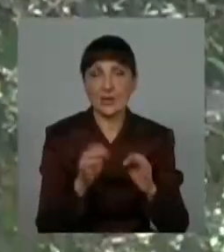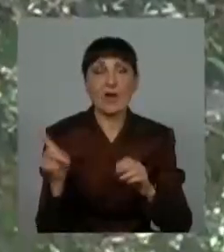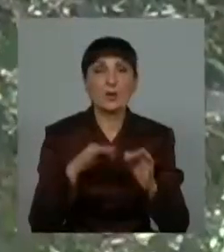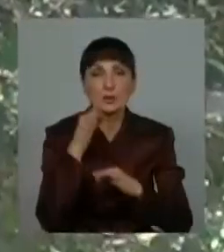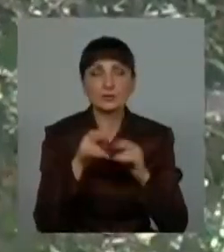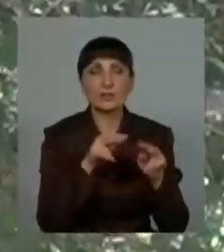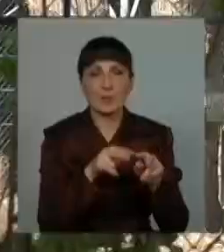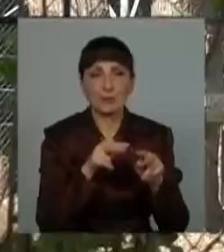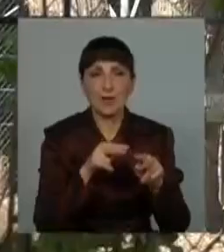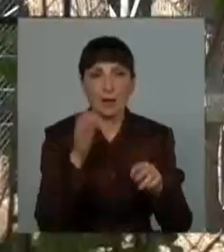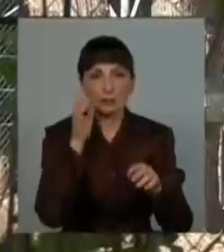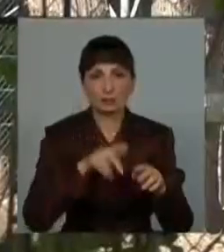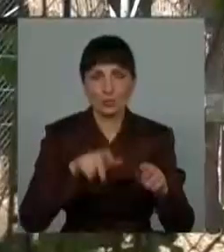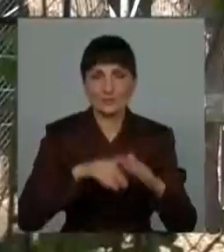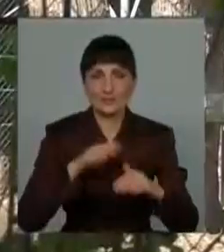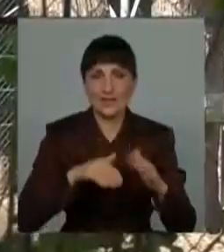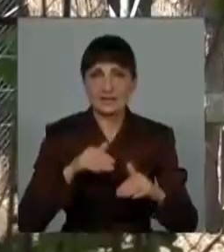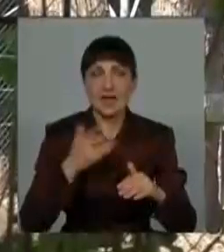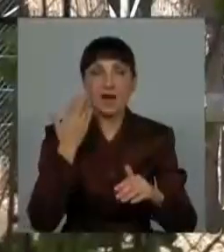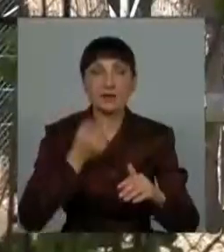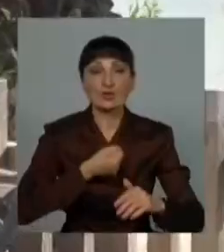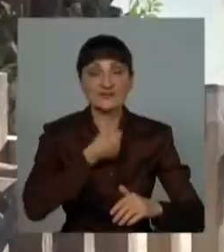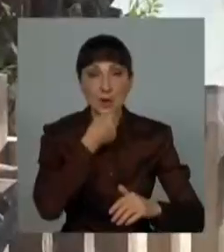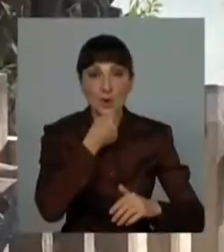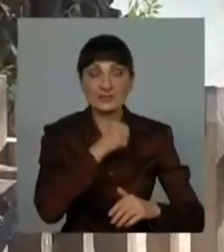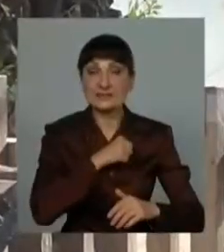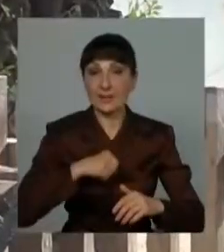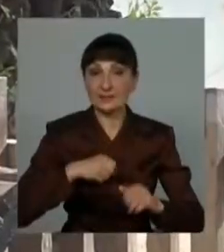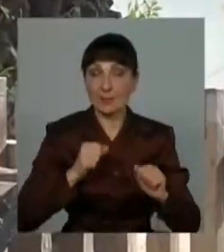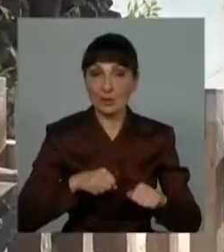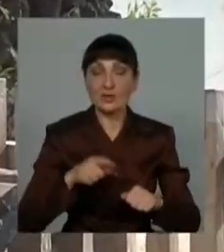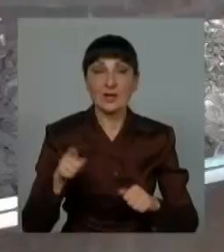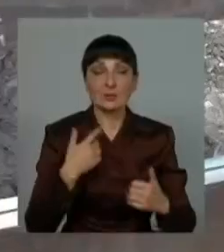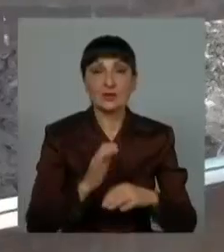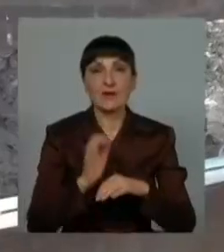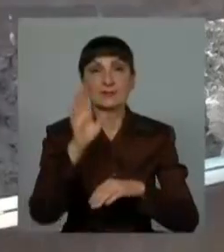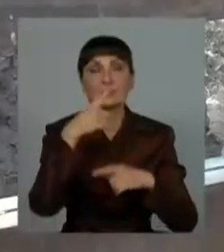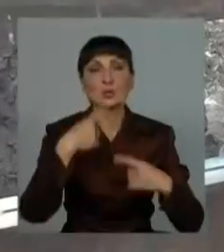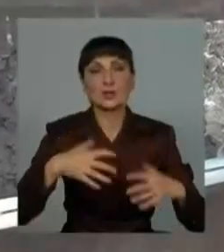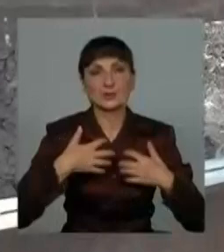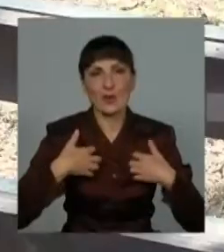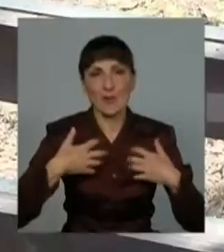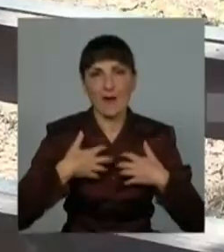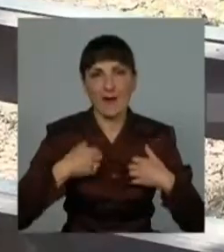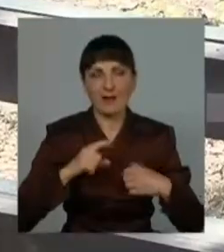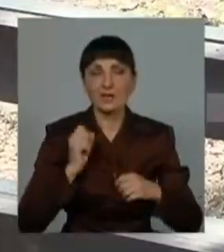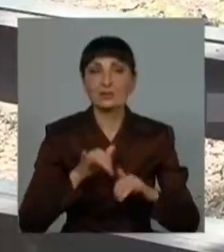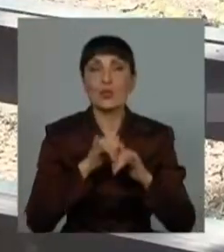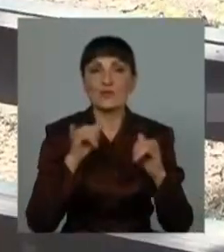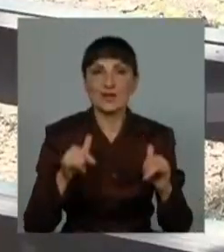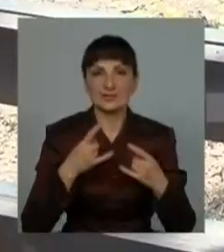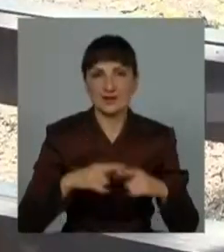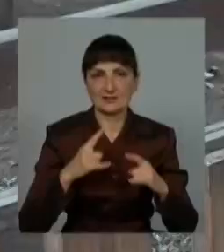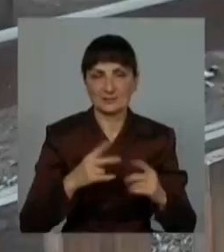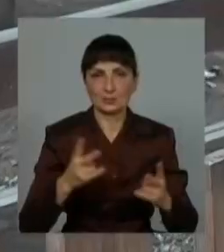круглосуточно наблюдают специалисты. А когда животные станут взрослыми и самостоятельными, их отправят в другие зоопарки, чтобы увеличить их